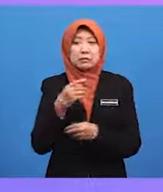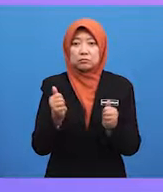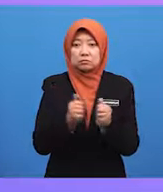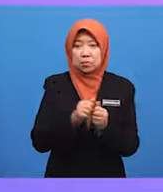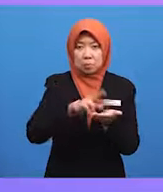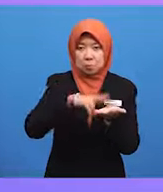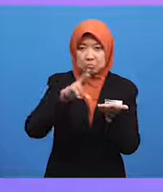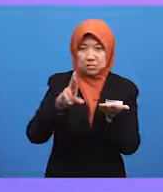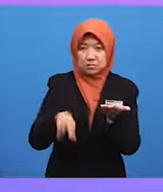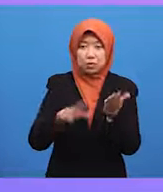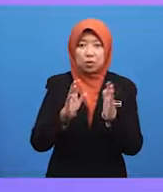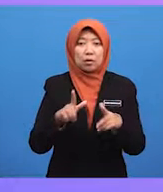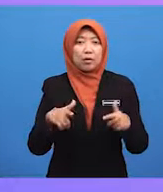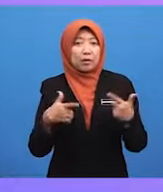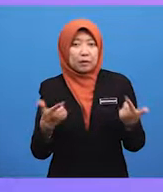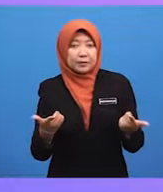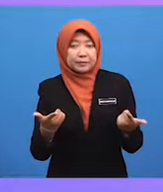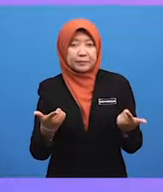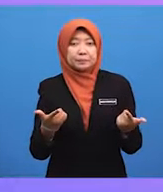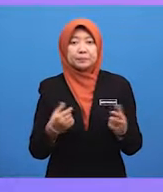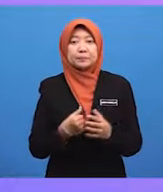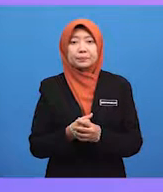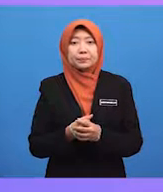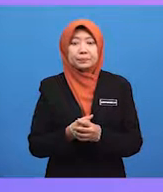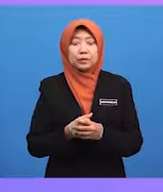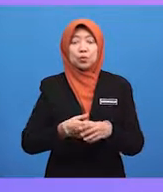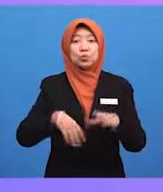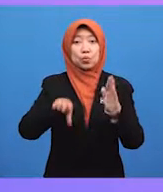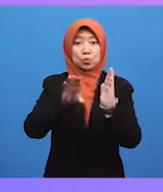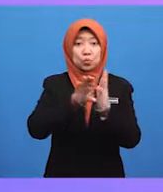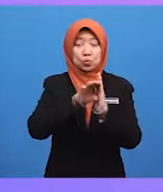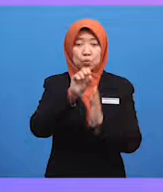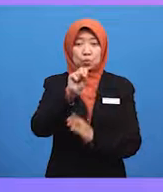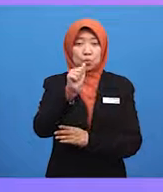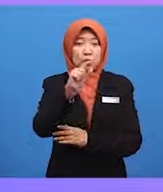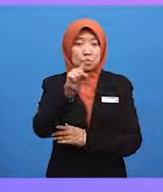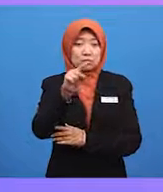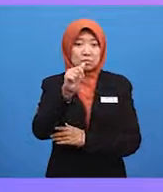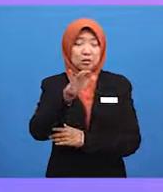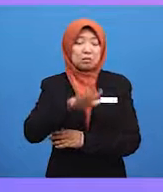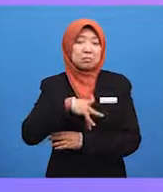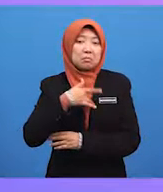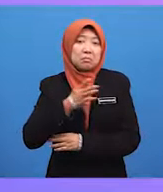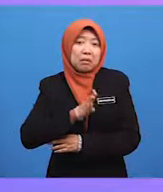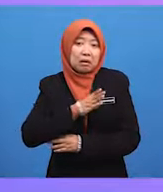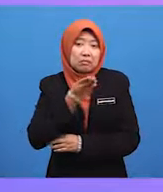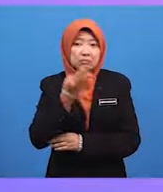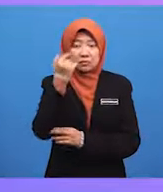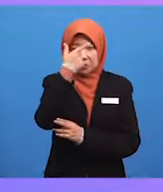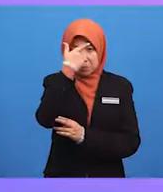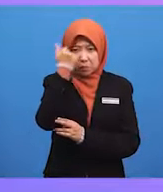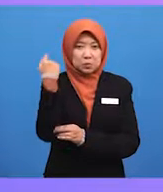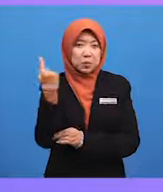orang lain disebut takabur. Contohnya, Sazali merasa bangga kerana selalu